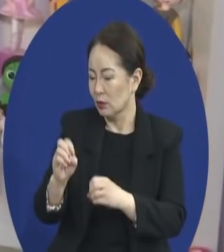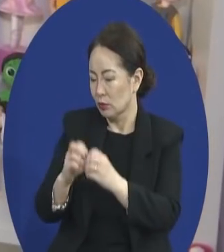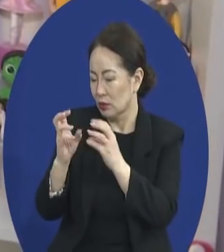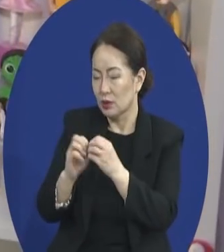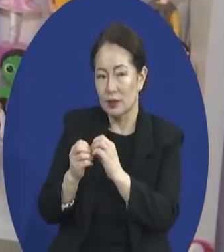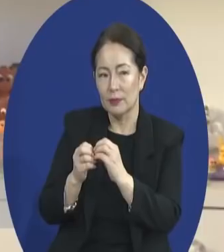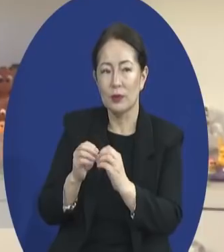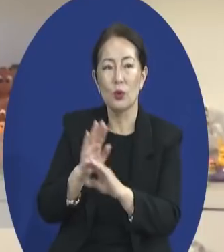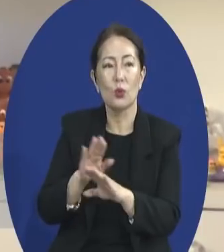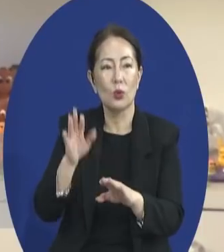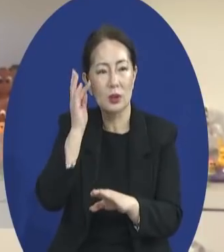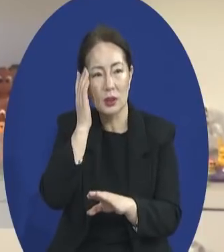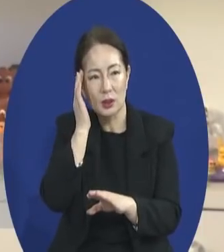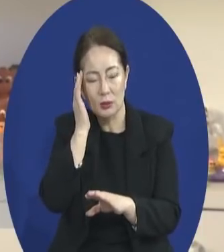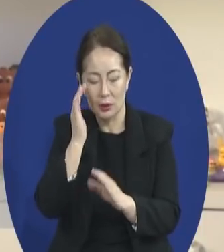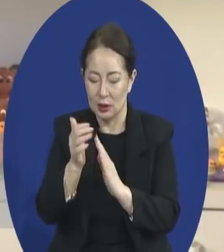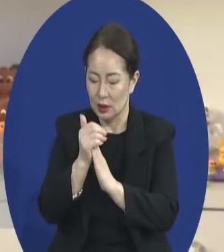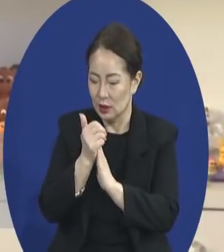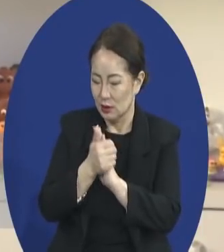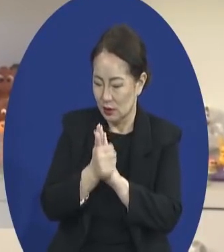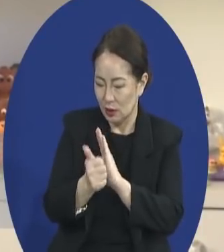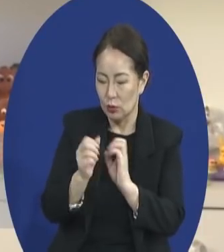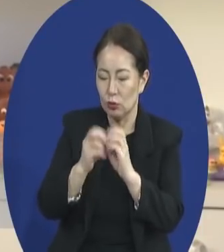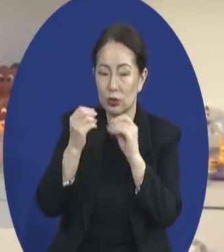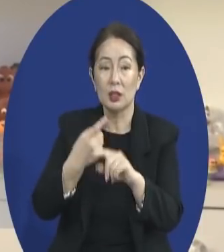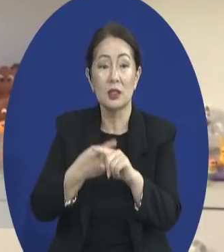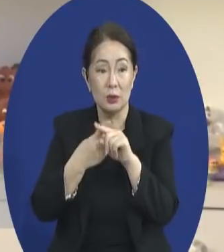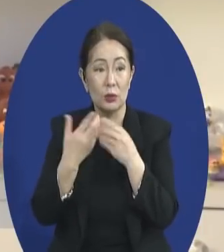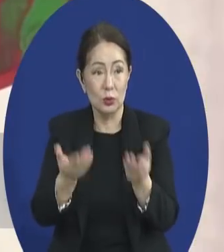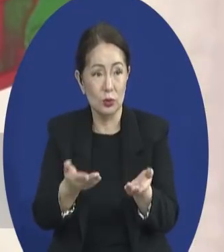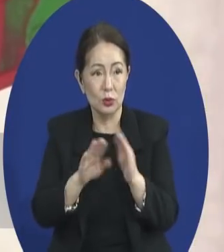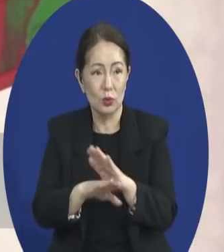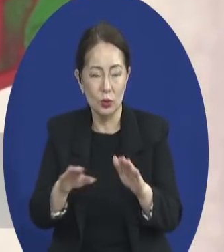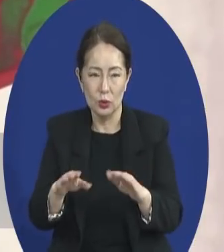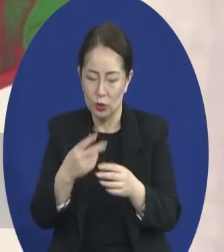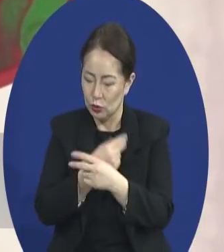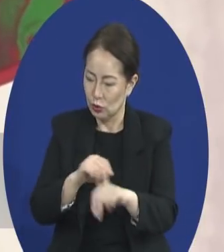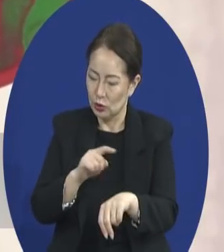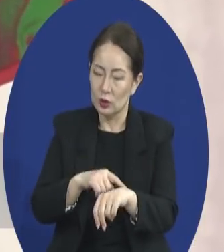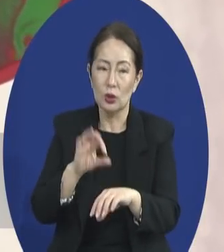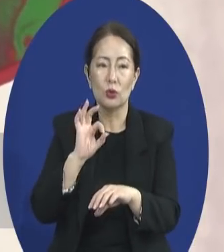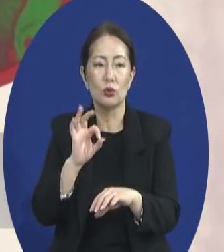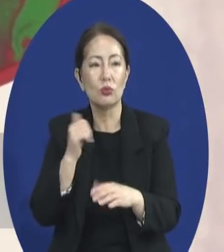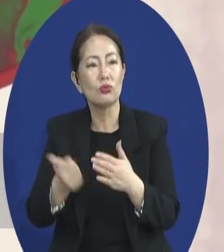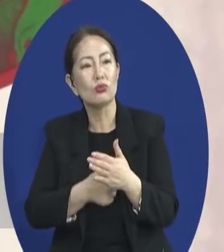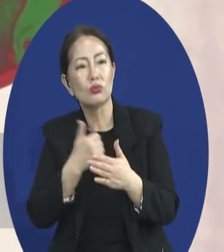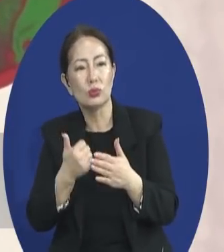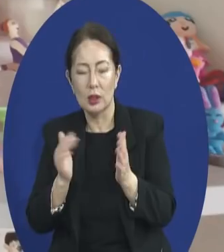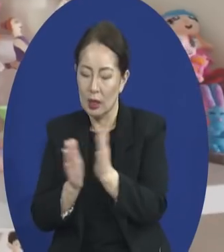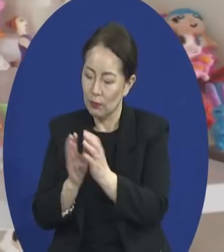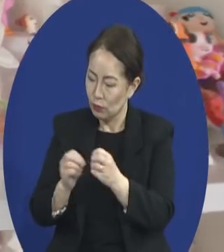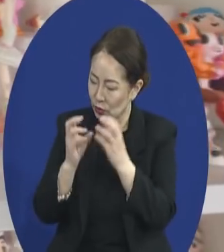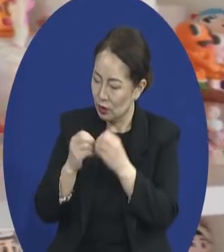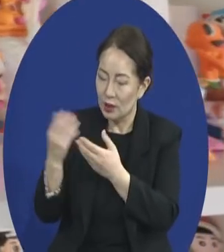хийхэд хүүхдэд сэтгэн бодох чадвар бүтээлч байдлыг нэмэгдүүлдэг. Тиймээс хүүхдийг чөлөө цагаа үр бүтээлтэй өнгөрүүлж хамтдаа бүтээл